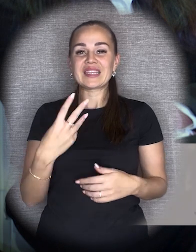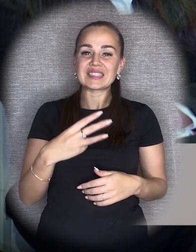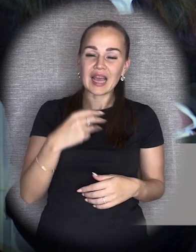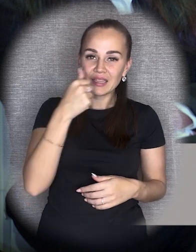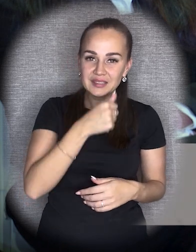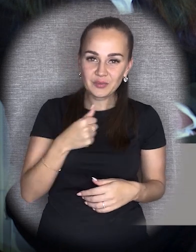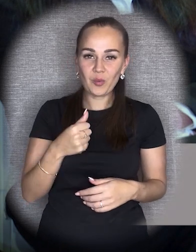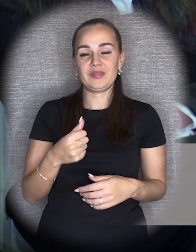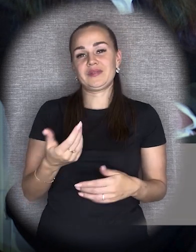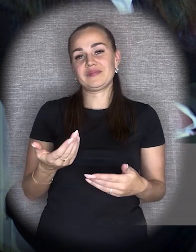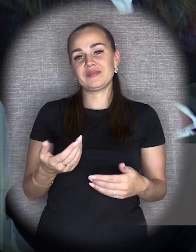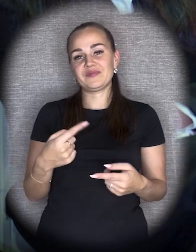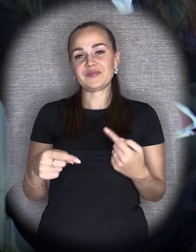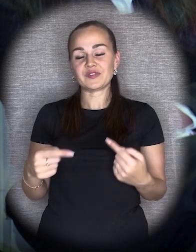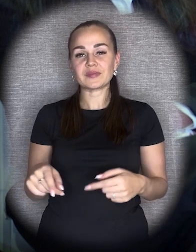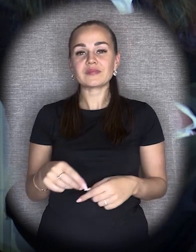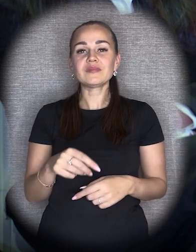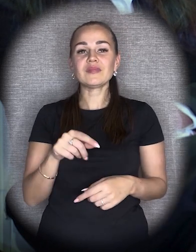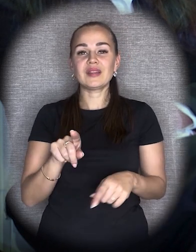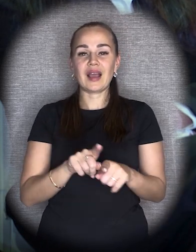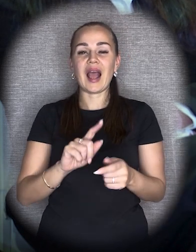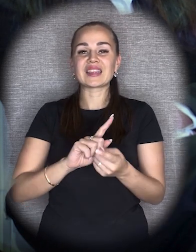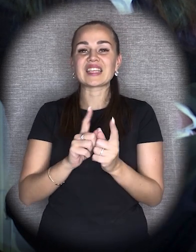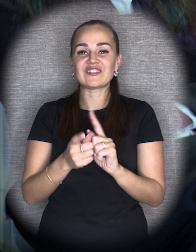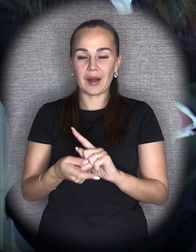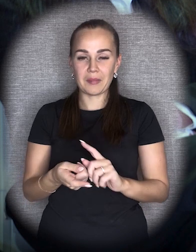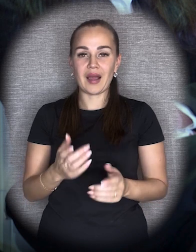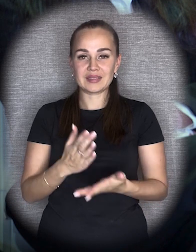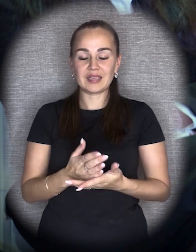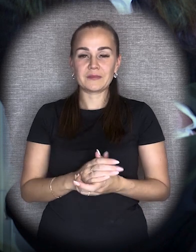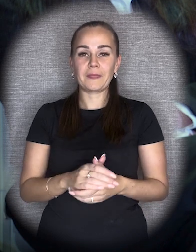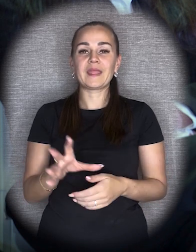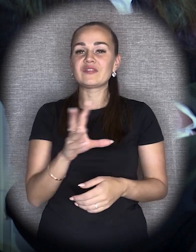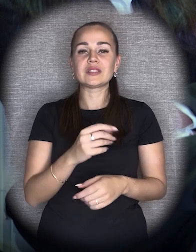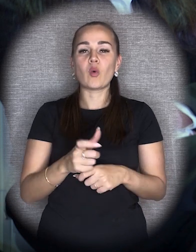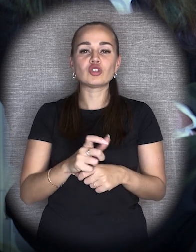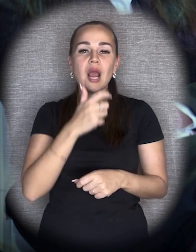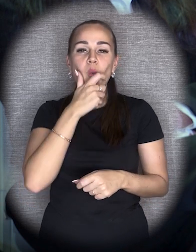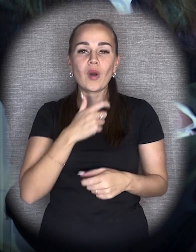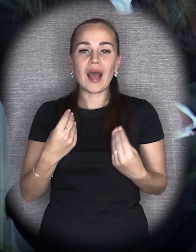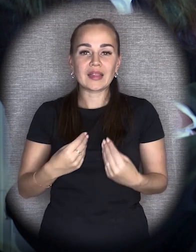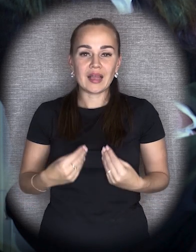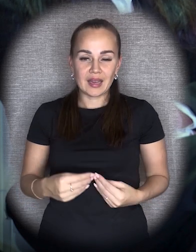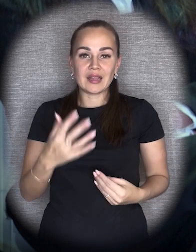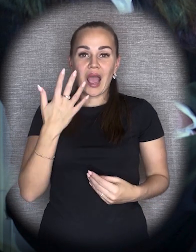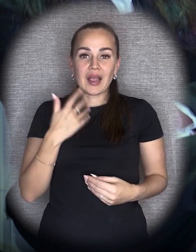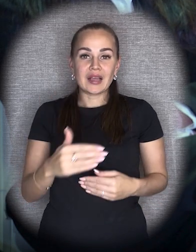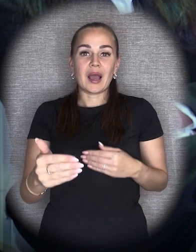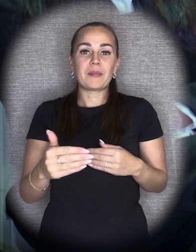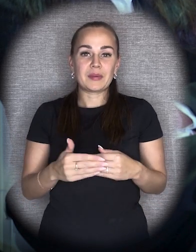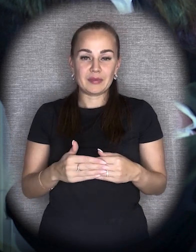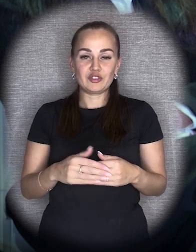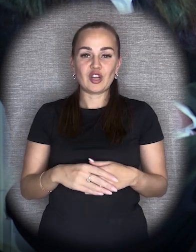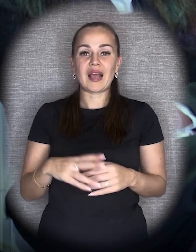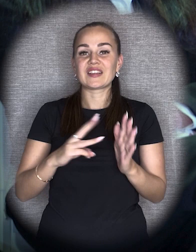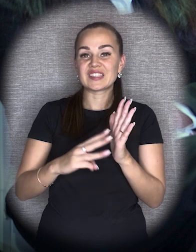годов, как бы идет такая вот трансформация. Сначала действительно все люди так аккуратно очень одеты, а потом уже, когда приближается к